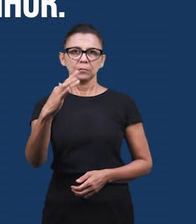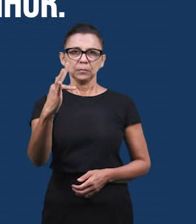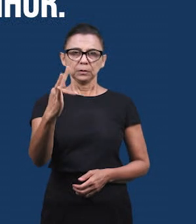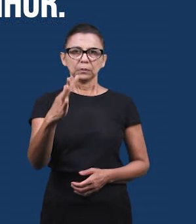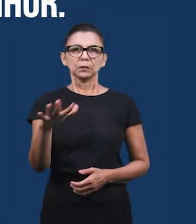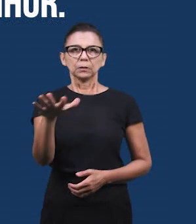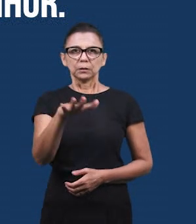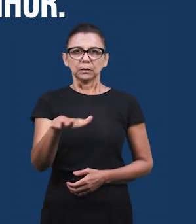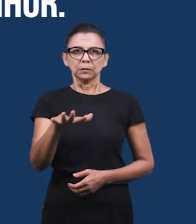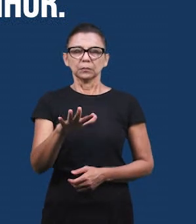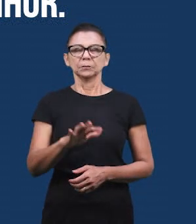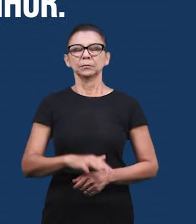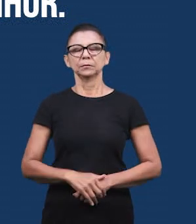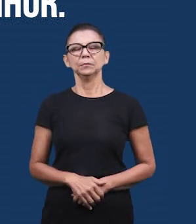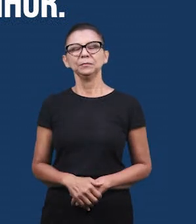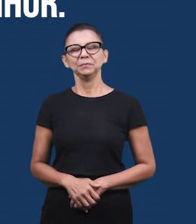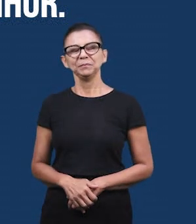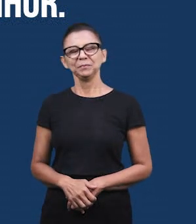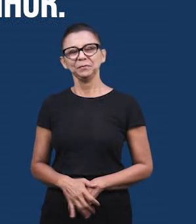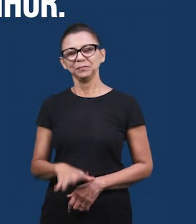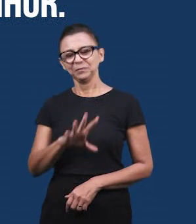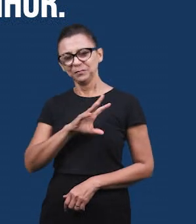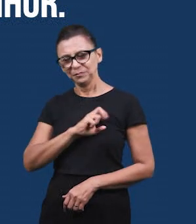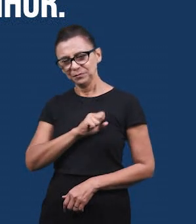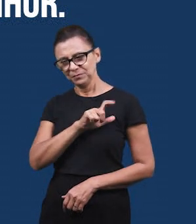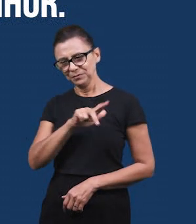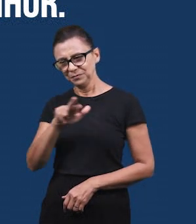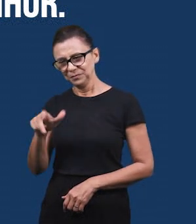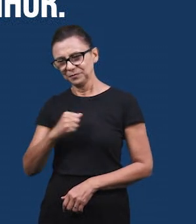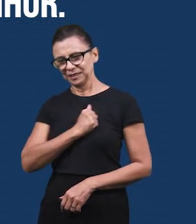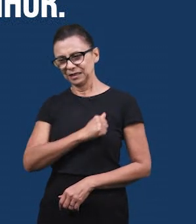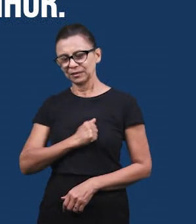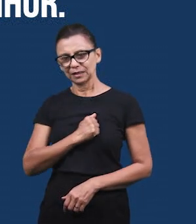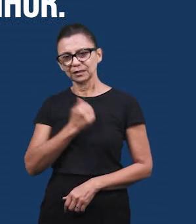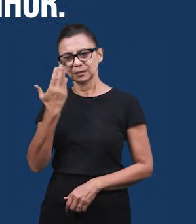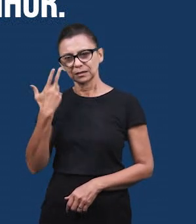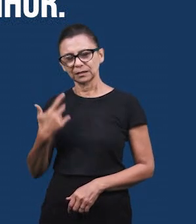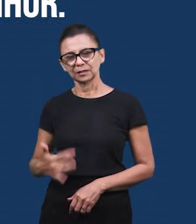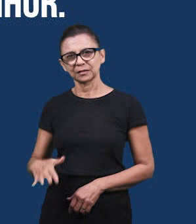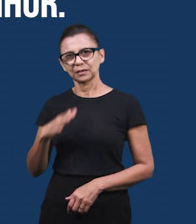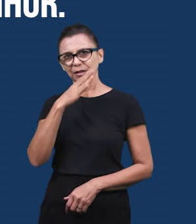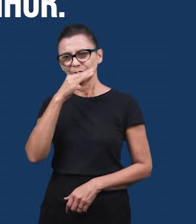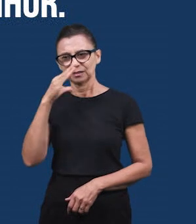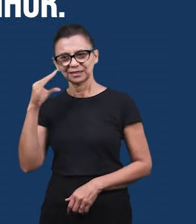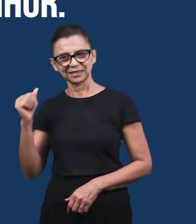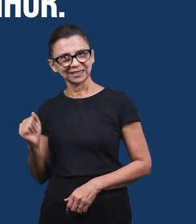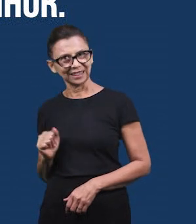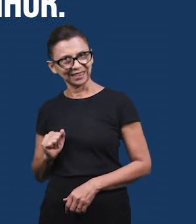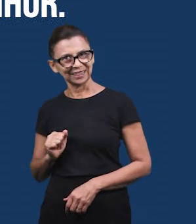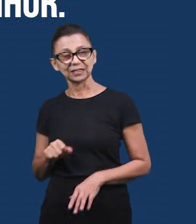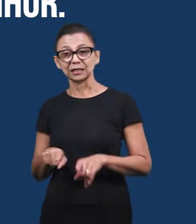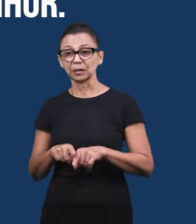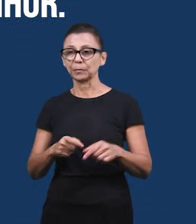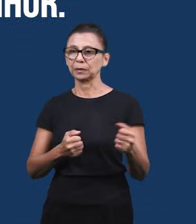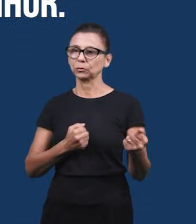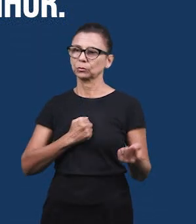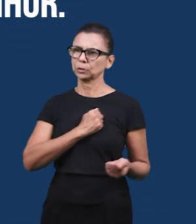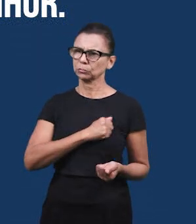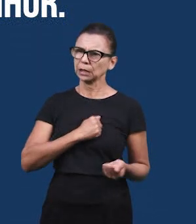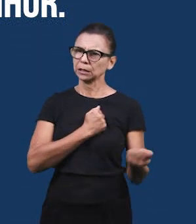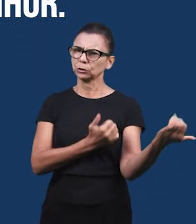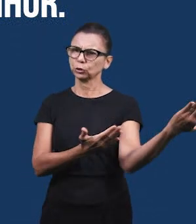Бразилия, Дистрито Федерал. Возлюбленные братья, мы тоскуем за всеми вами, за нашими детьми и подростками,